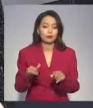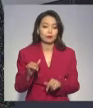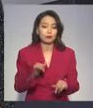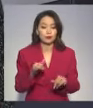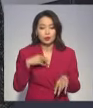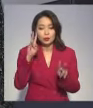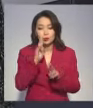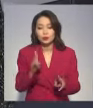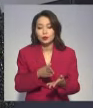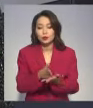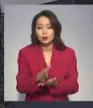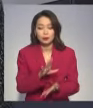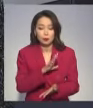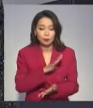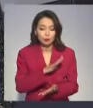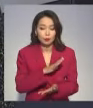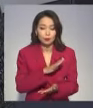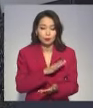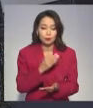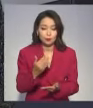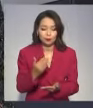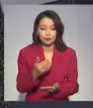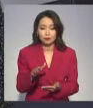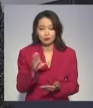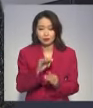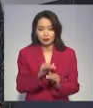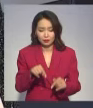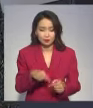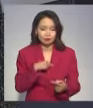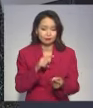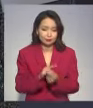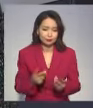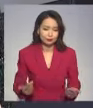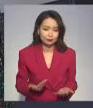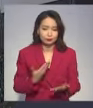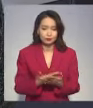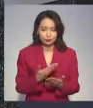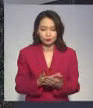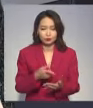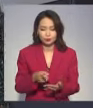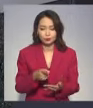Я не знала, куда идти. Здесь меня встретили очень радушно. Проживаю тут уже около полугода.